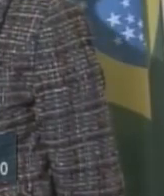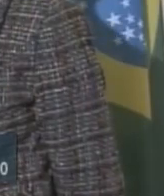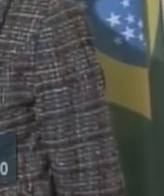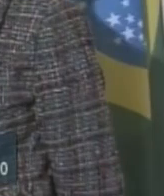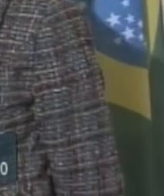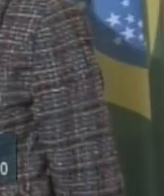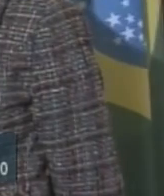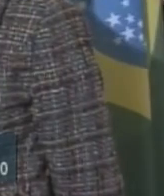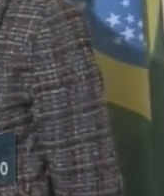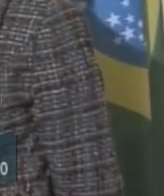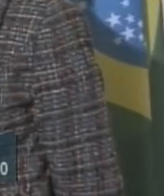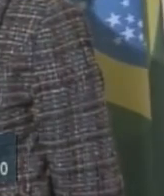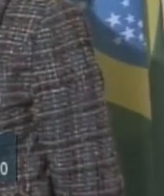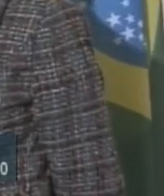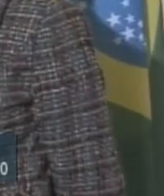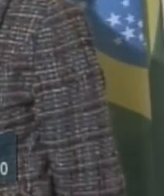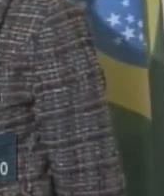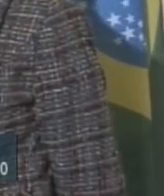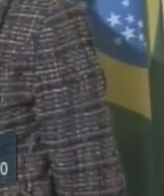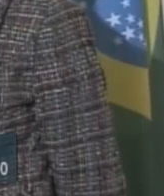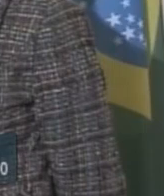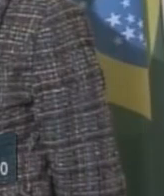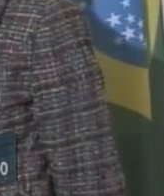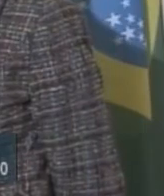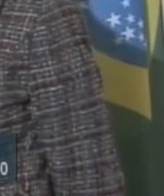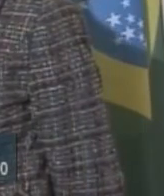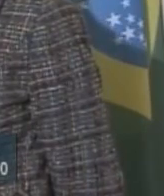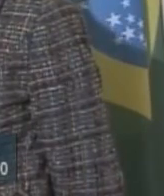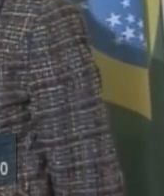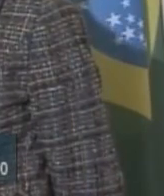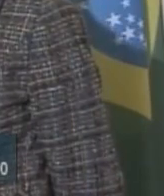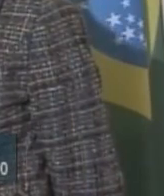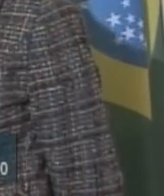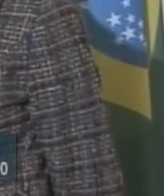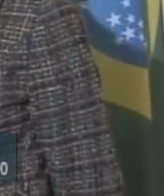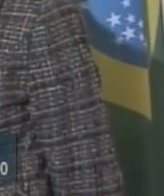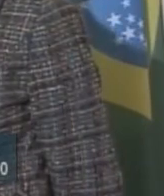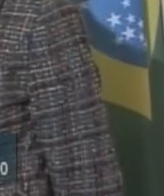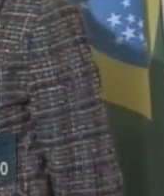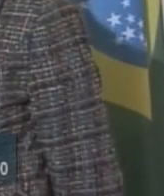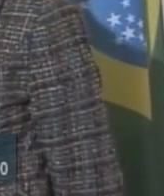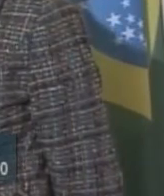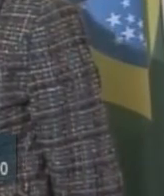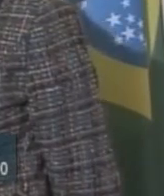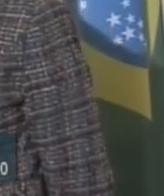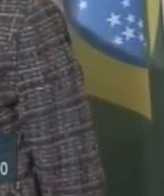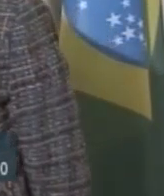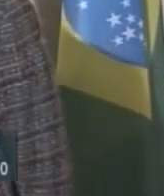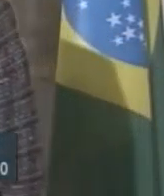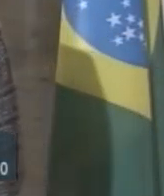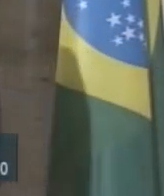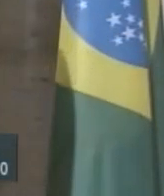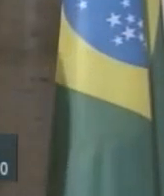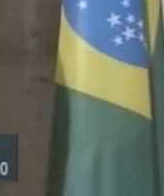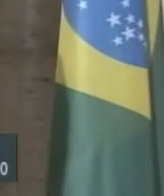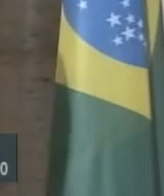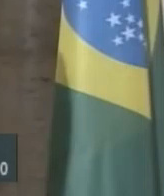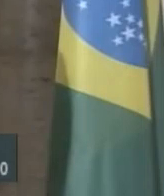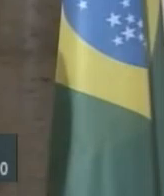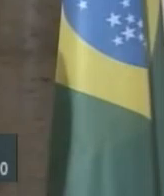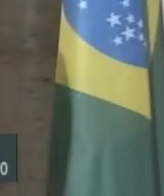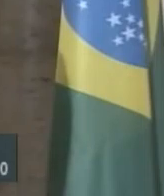селско стопанство и други, смятам, че все пак най-големия плюс на Бразилия е